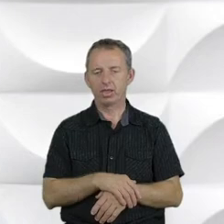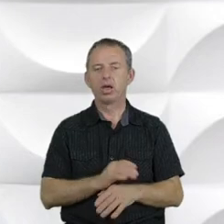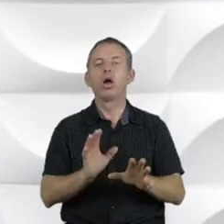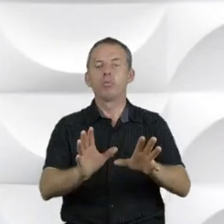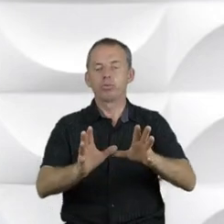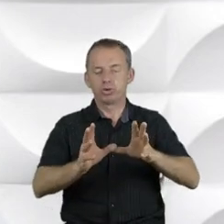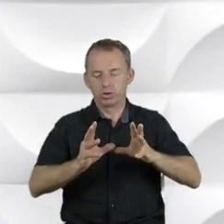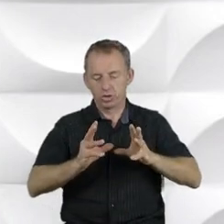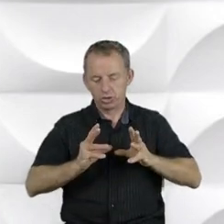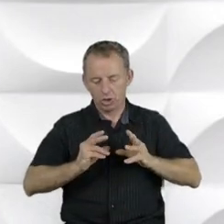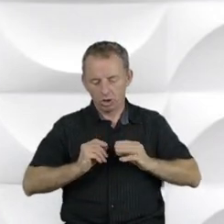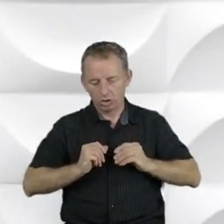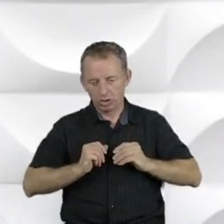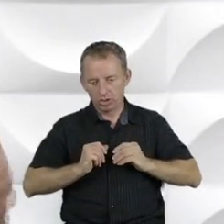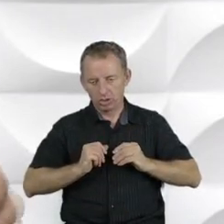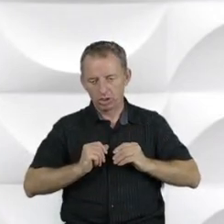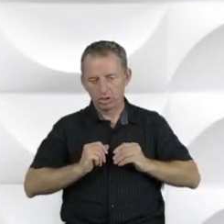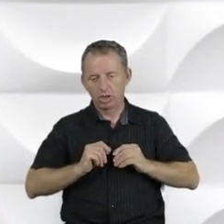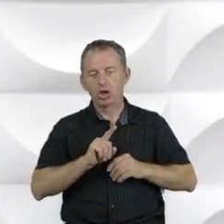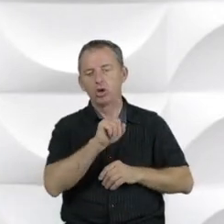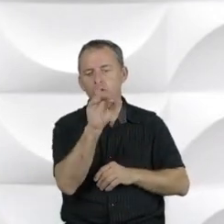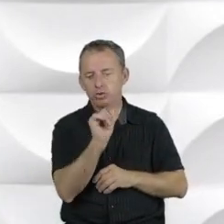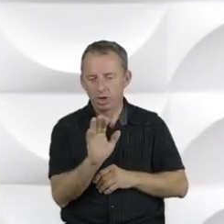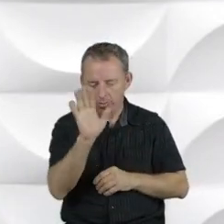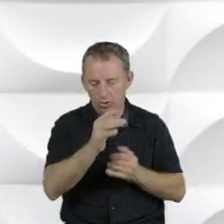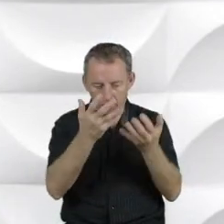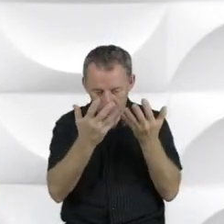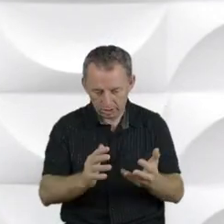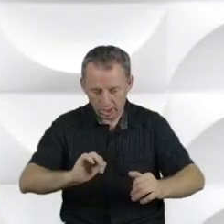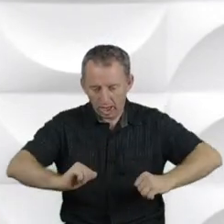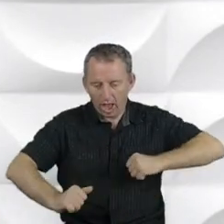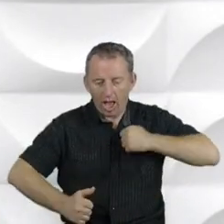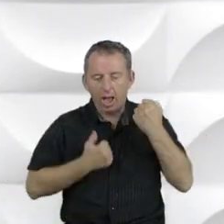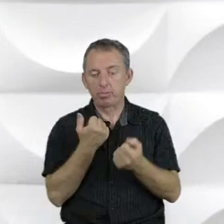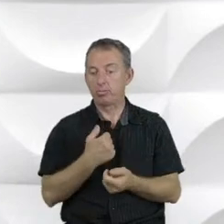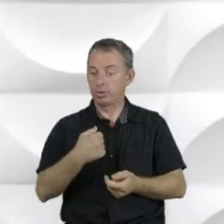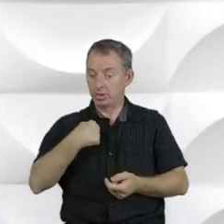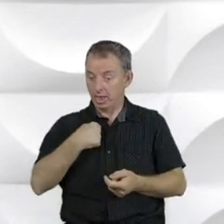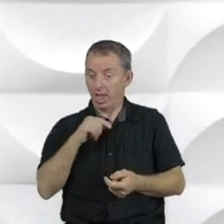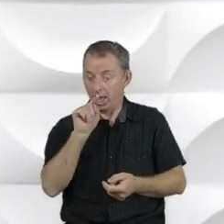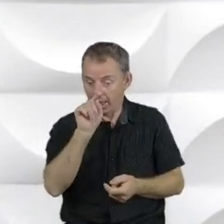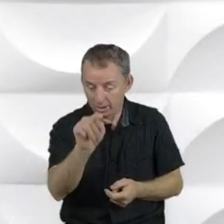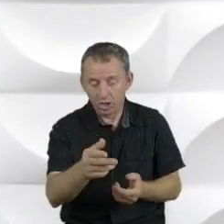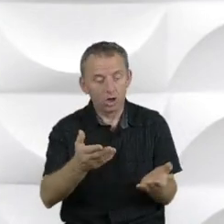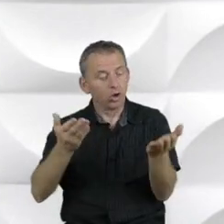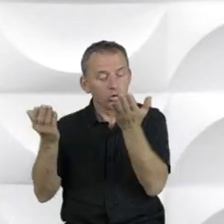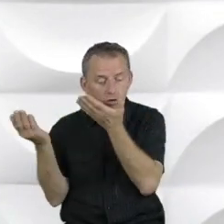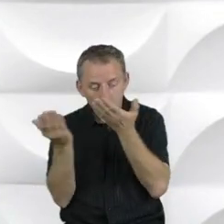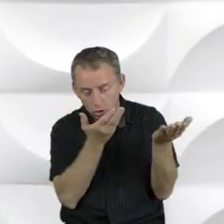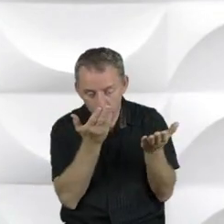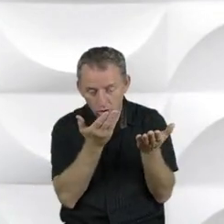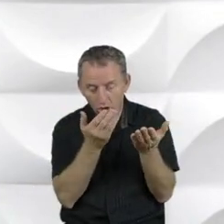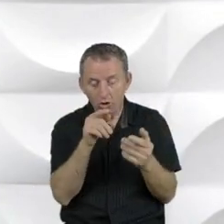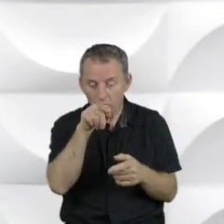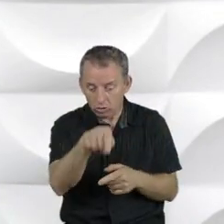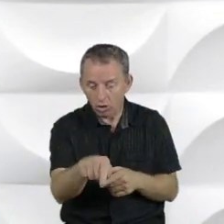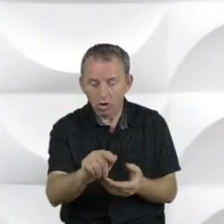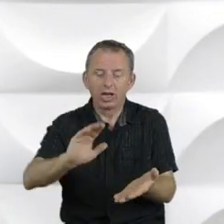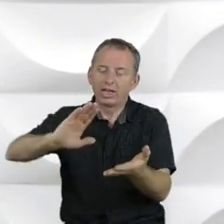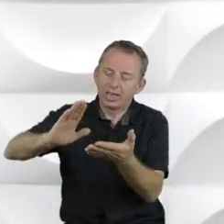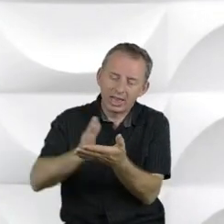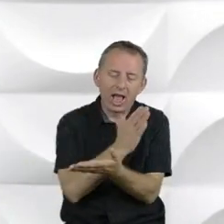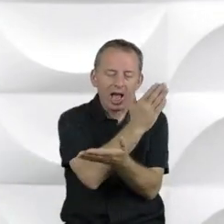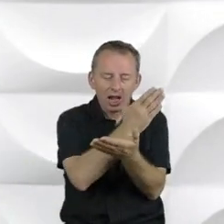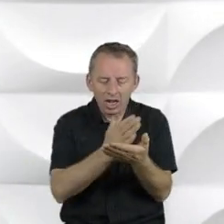Przyjąć, że Bóg chce, abym to czytał i od tego jest zależne Jego